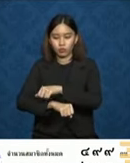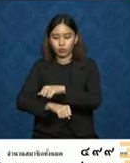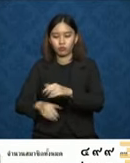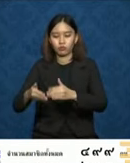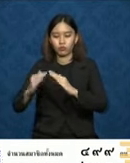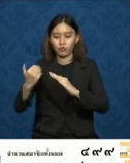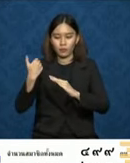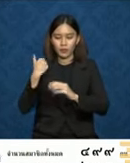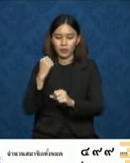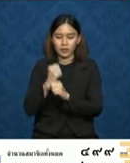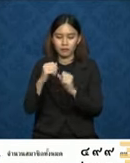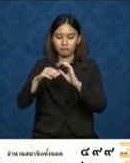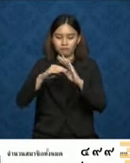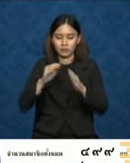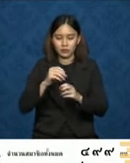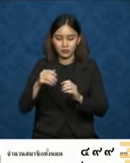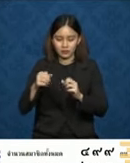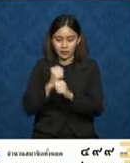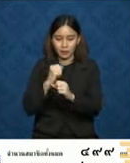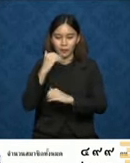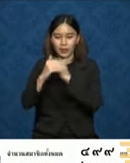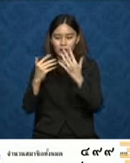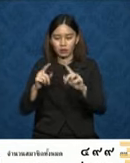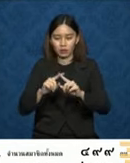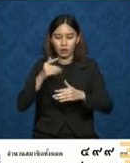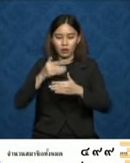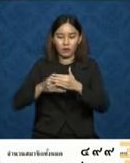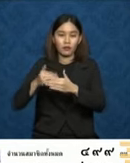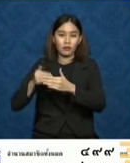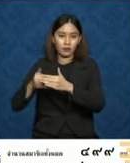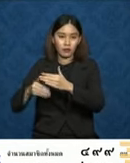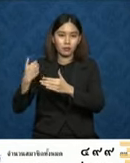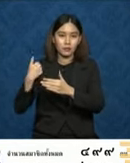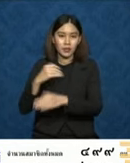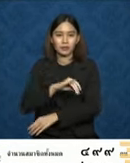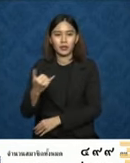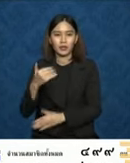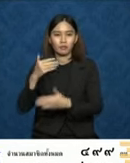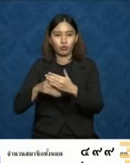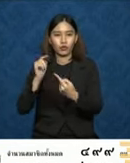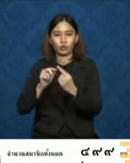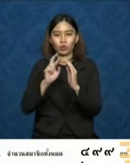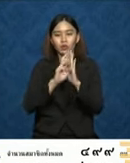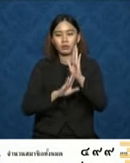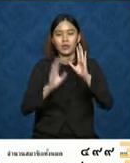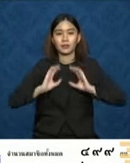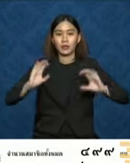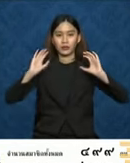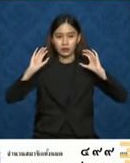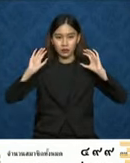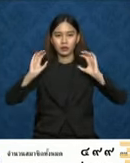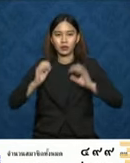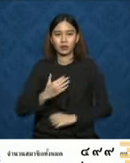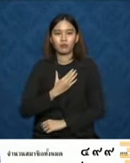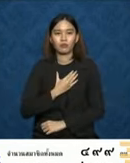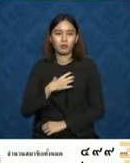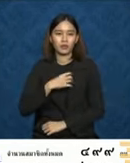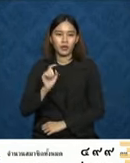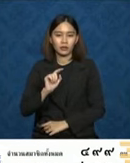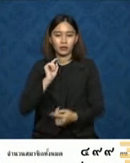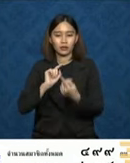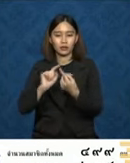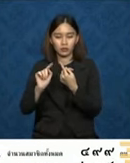ประธานซึ่งดเดินหน้าไปแล้วแต่ว่าก็ยังมีการติดขัดกันในในบางเรื่องแน่ๆในเรื่องของของระเบียบราชการนะครับผมก็อยากที่จะ